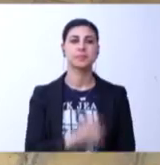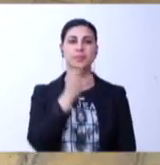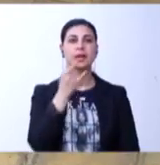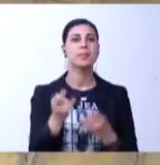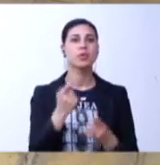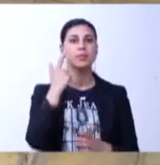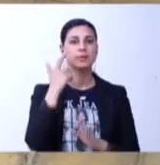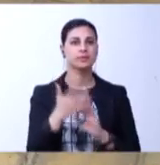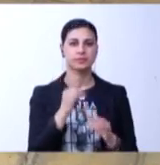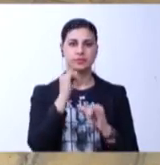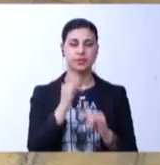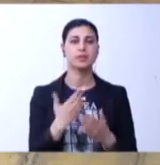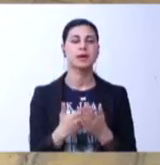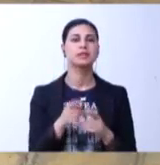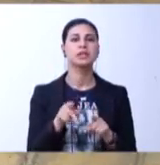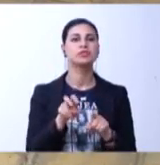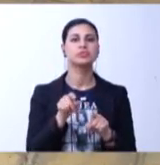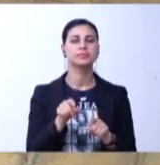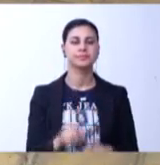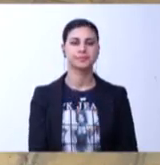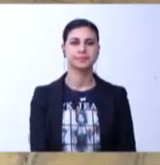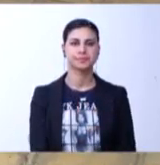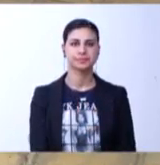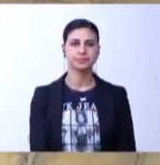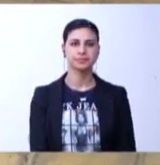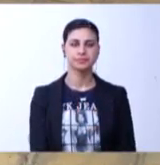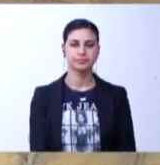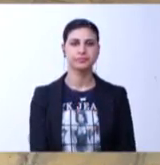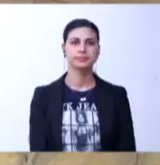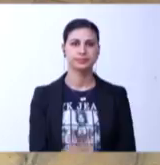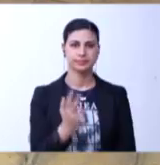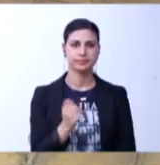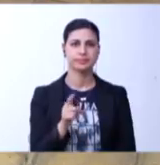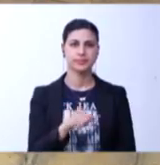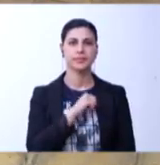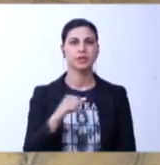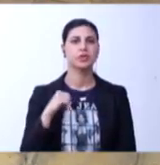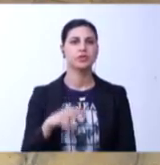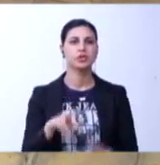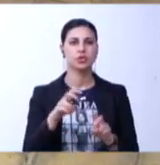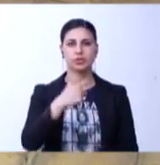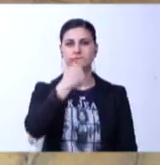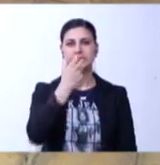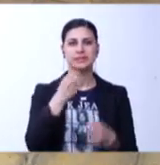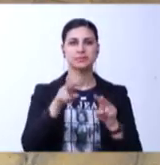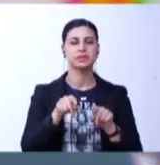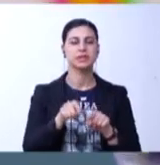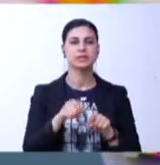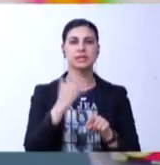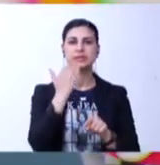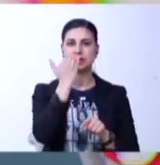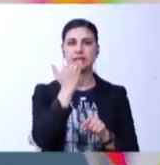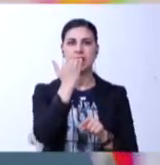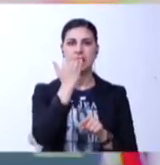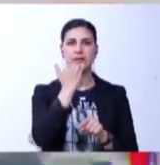მაყურებელმა კარგად უნდა გაიგოს. აი მაგალითად ეს რა არის? მოგახსენებთ, ეს არის თვითლიგირებადი ბრეისები. ანუ ეს რას ნიშნავს? ზედა